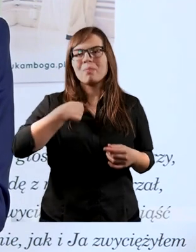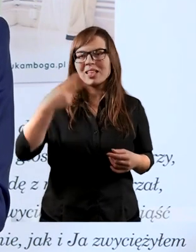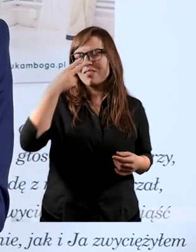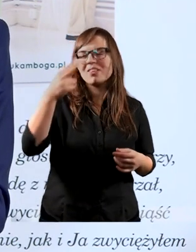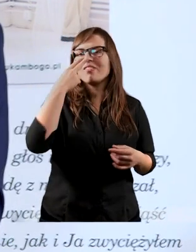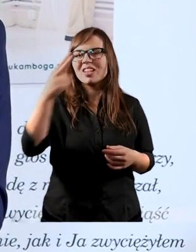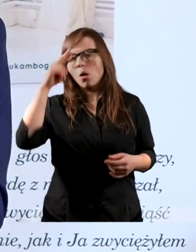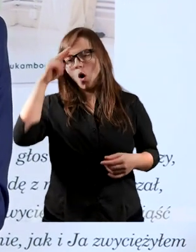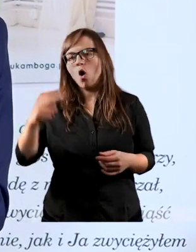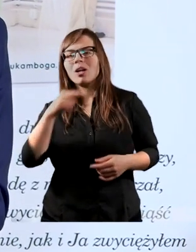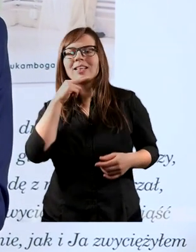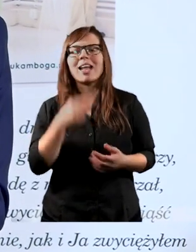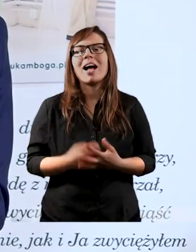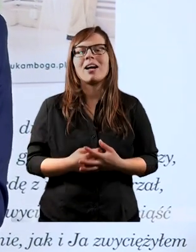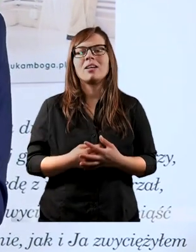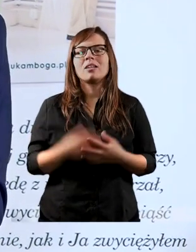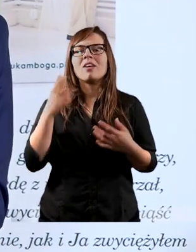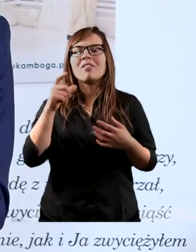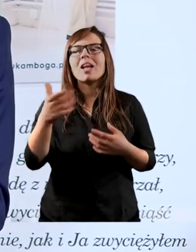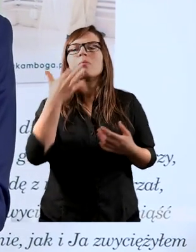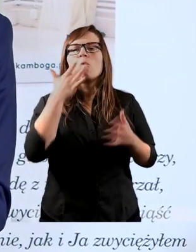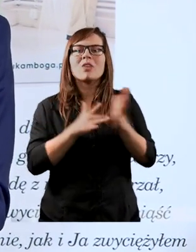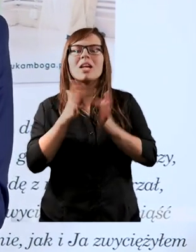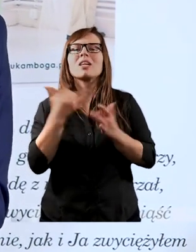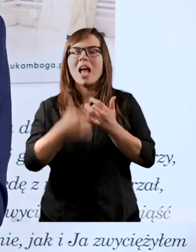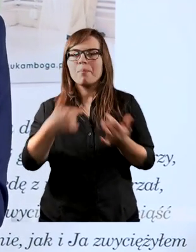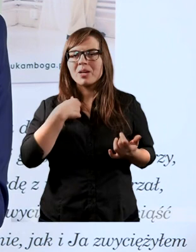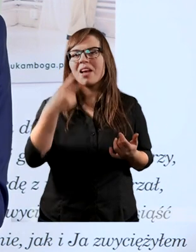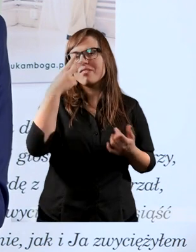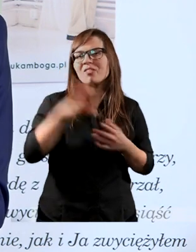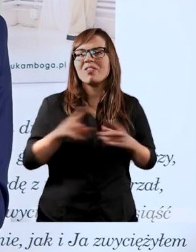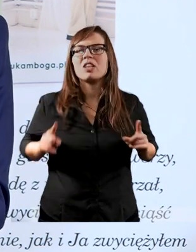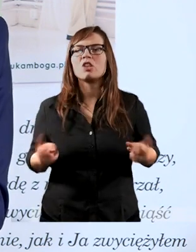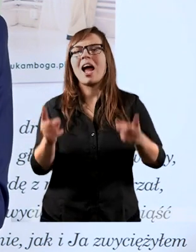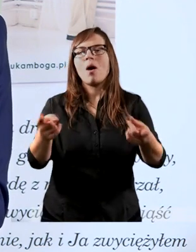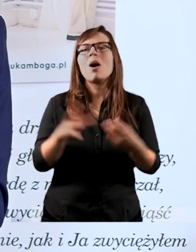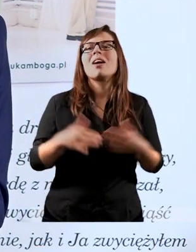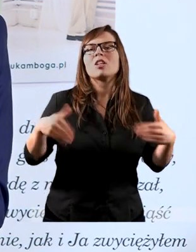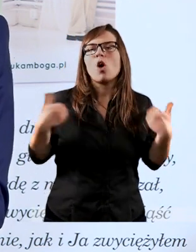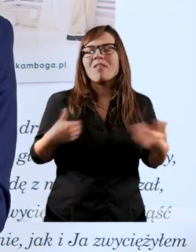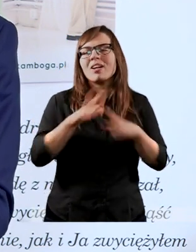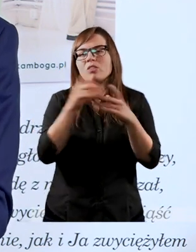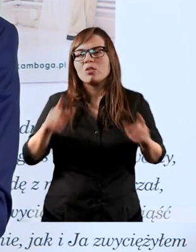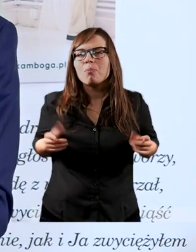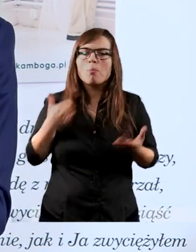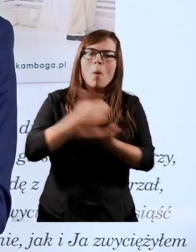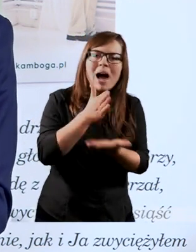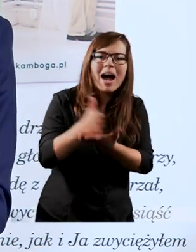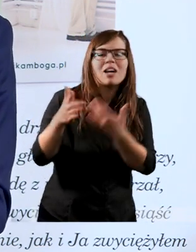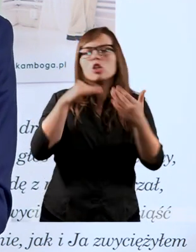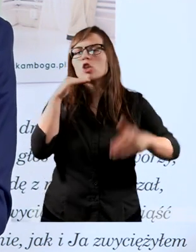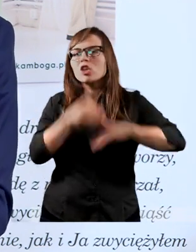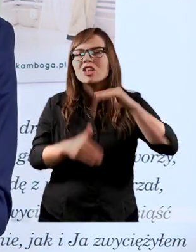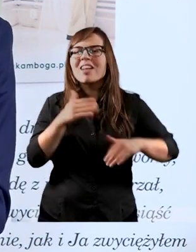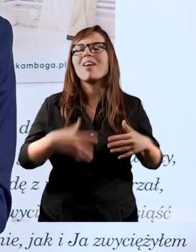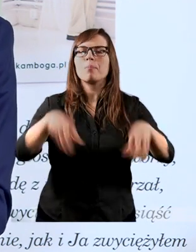widział, widział Ojca. Pan Jezus mówi, jak mnie widzieliście w działaniu, uzdrawiającego, pomagającego,